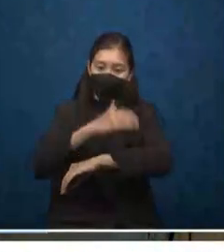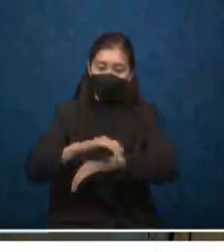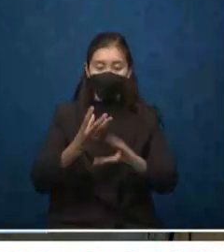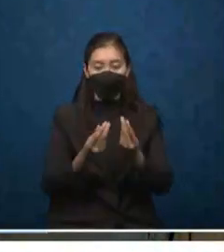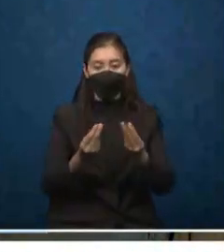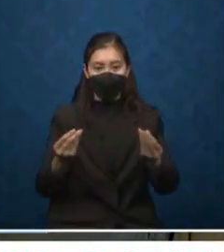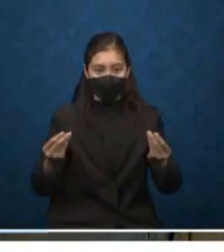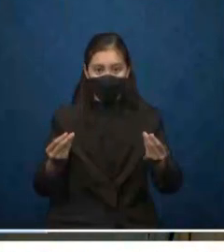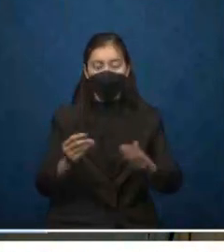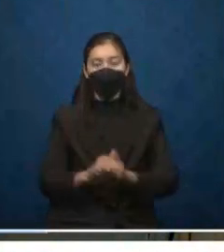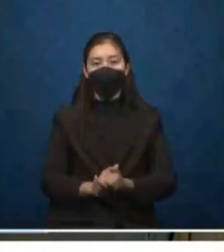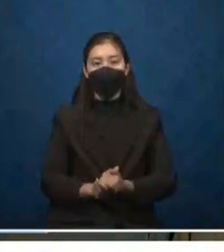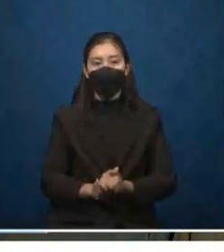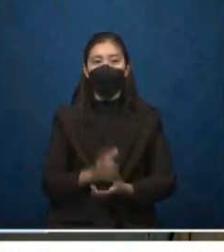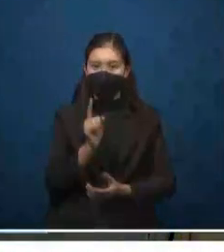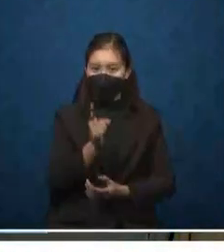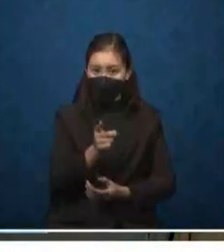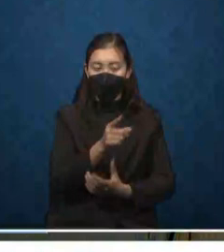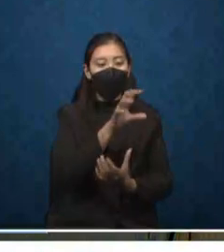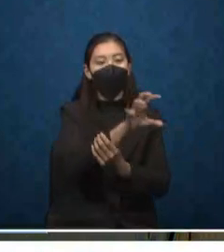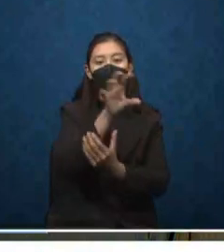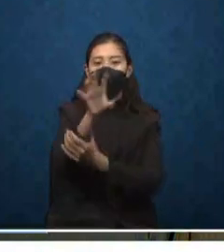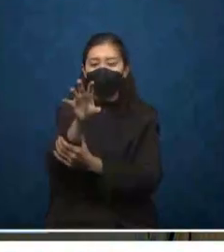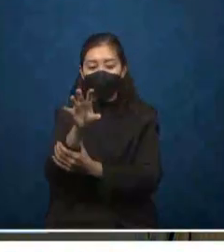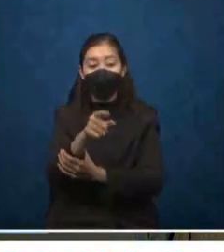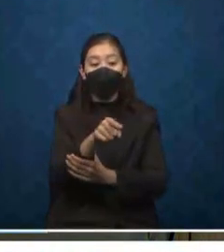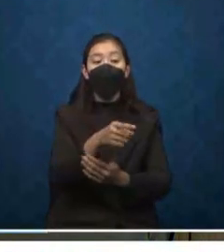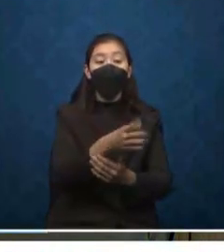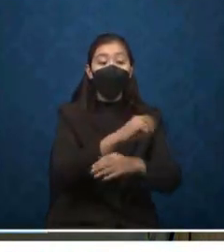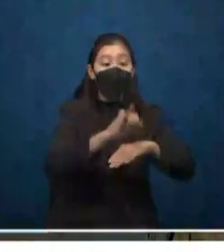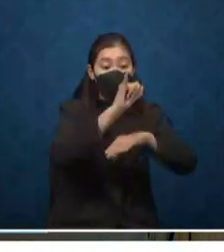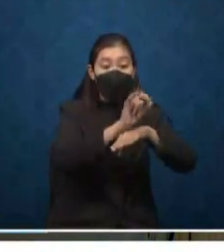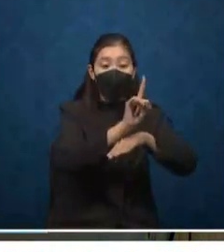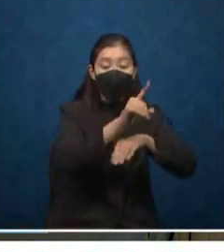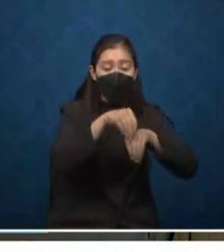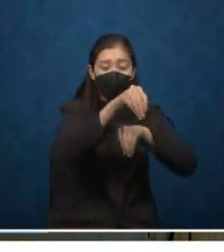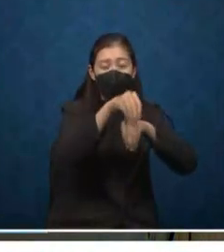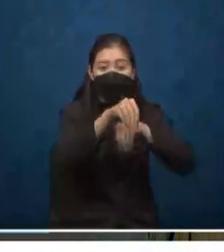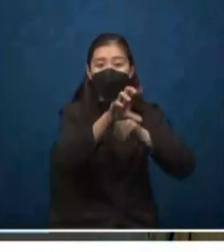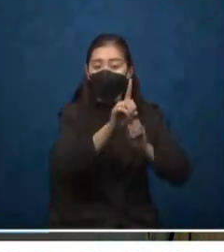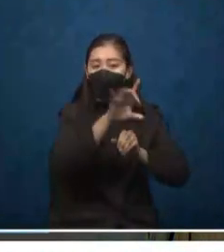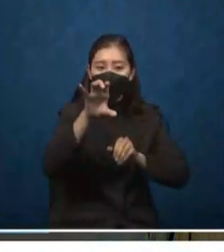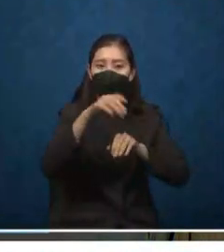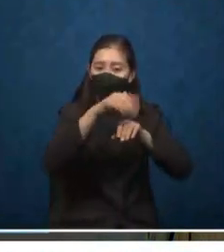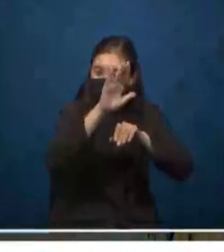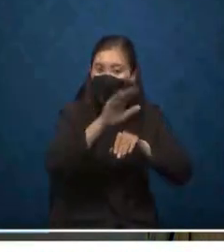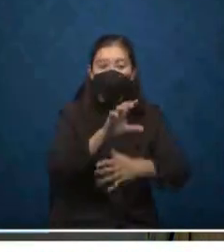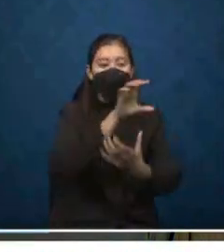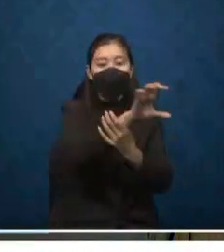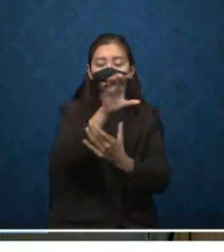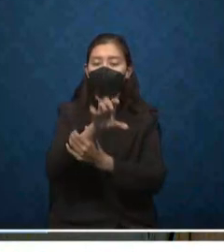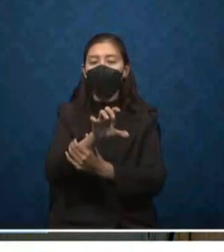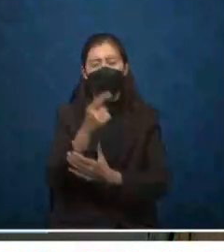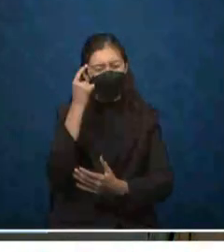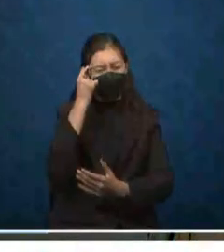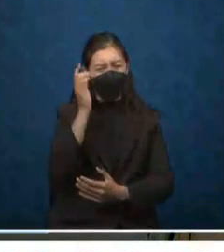ไม่จำเป็นหรอกที่จะต้องไปบังคับให้ประชาชนปลูกถึง100ต้นต่อไร่เห็นด้วยว่าจะต้องลดลงมาแล้วก็ทางวิชาการของกรมป่